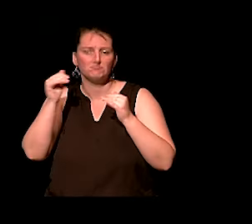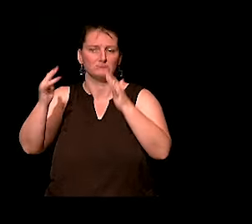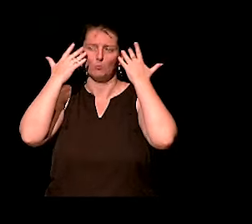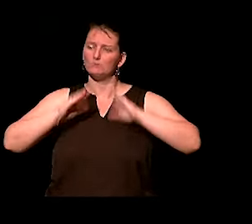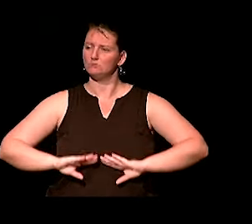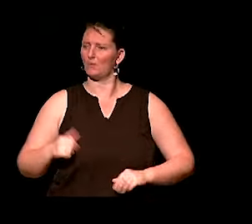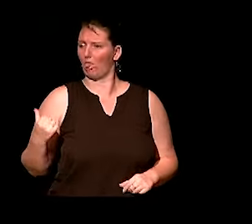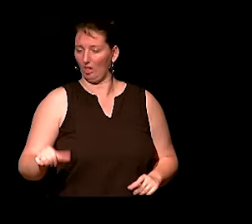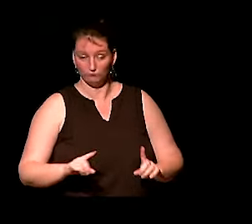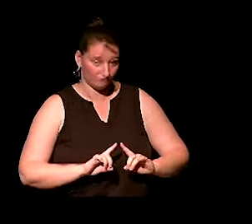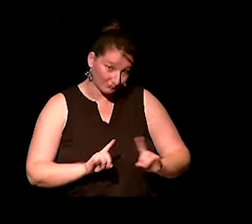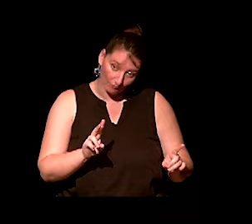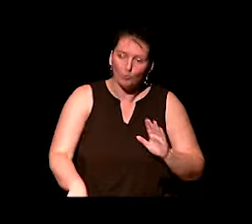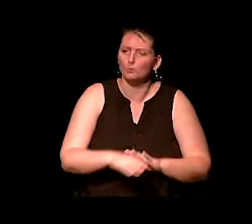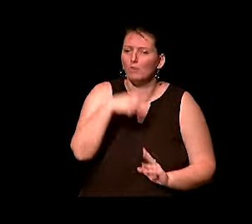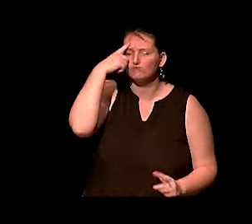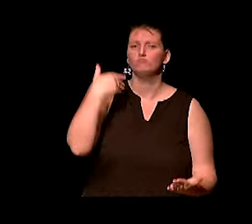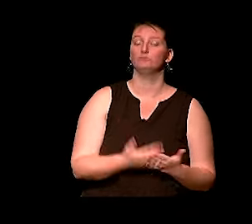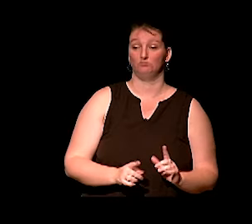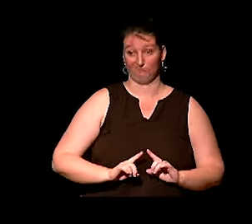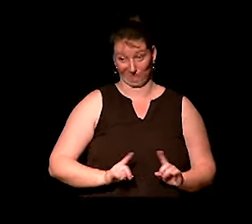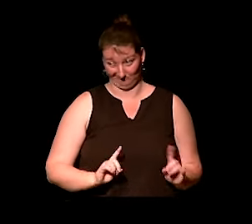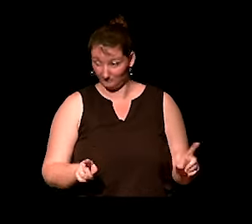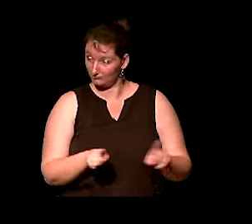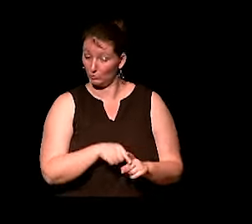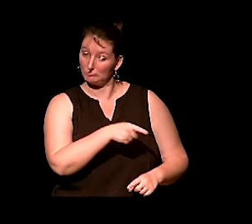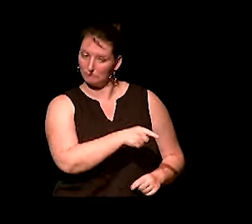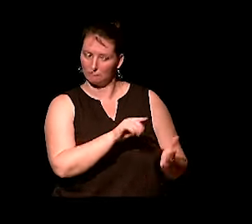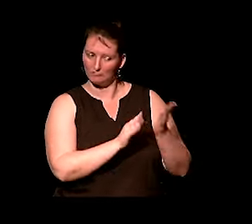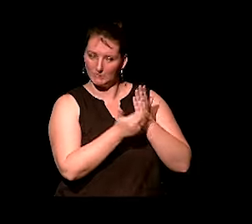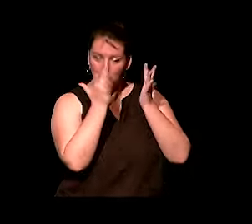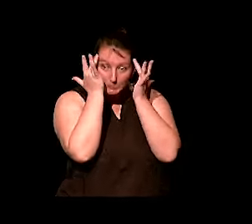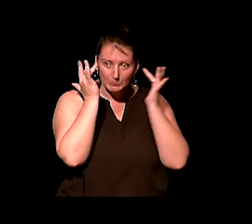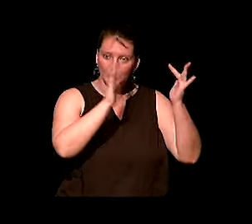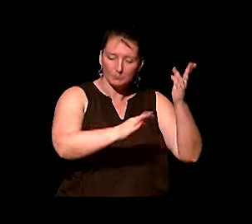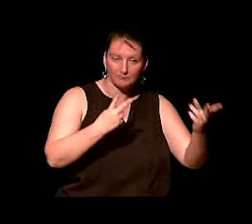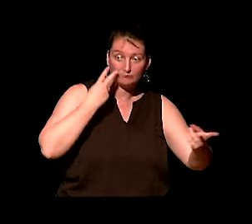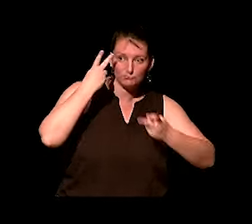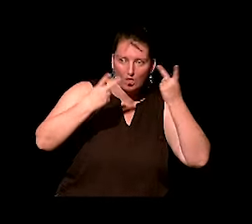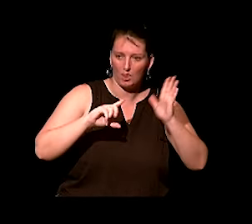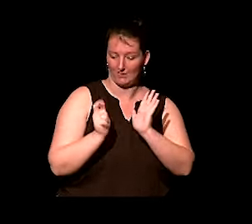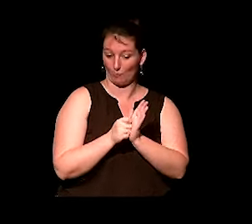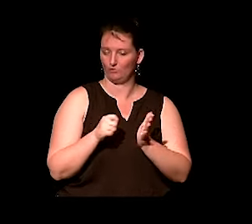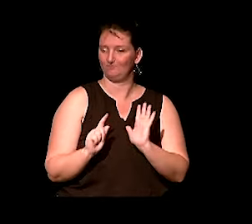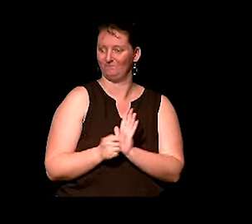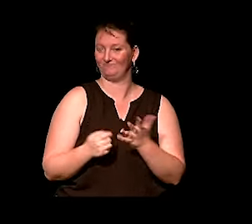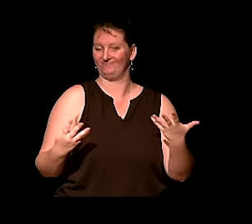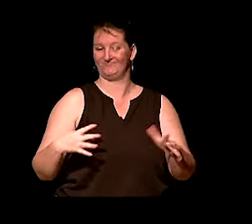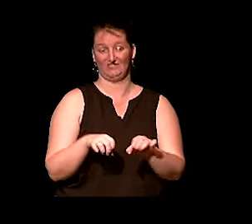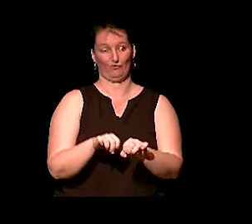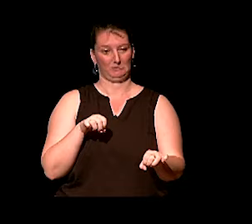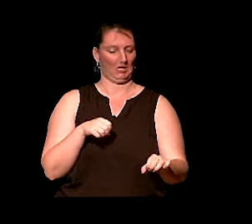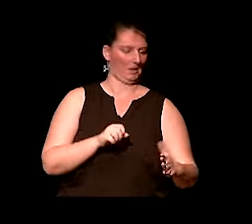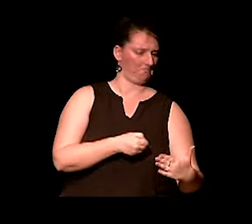qu'on peut penser d'abord, mais il est aussi lié à toute une culture visuelle de la fin du XIXe siècle et du